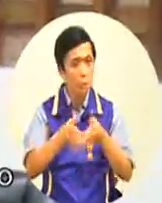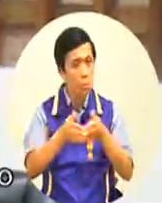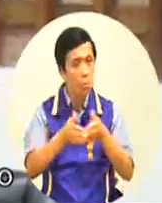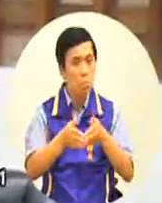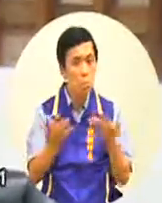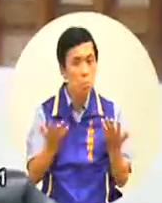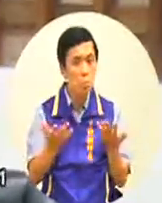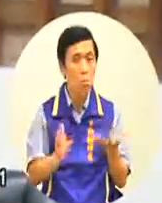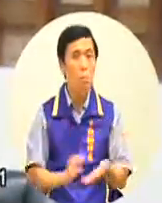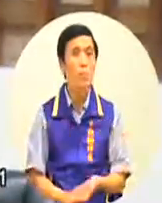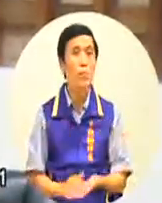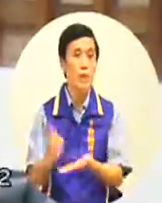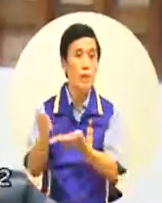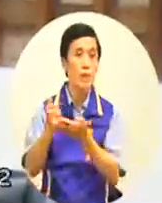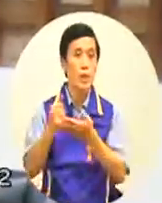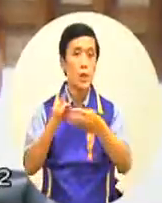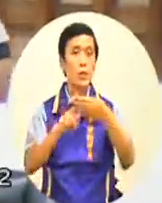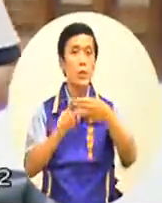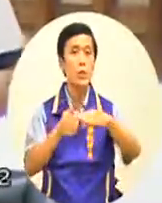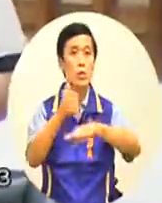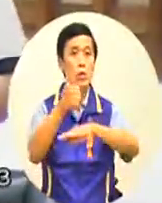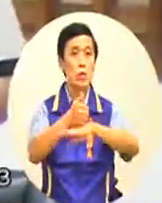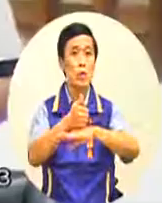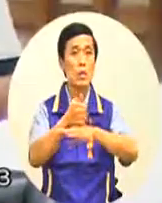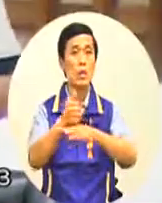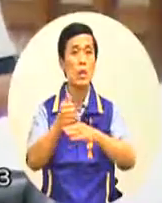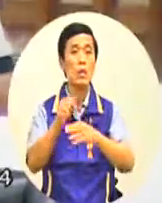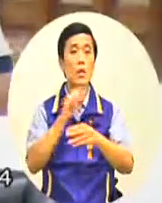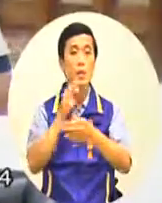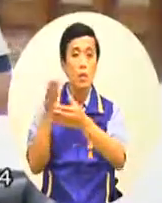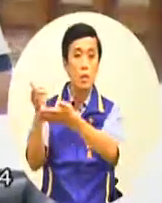请主席那个局长再回答。 来，请局长答复。